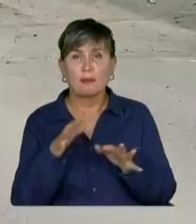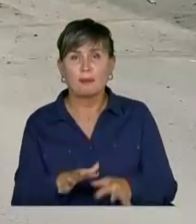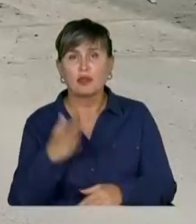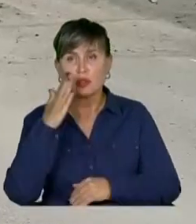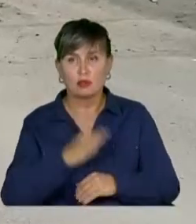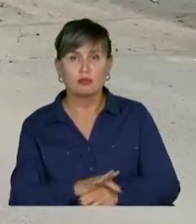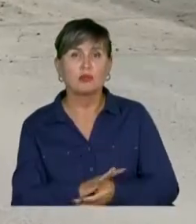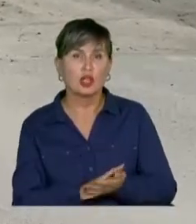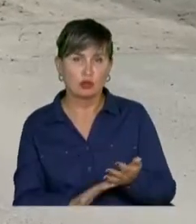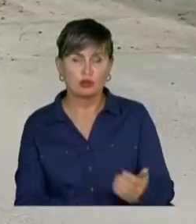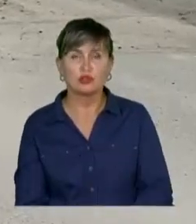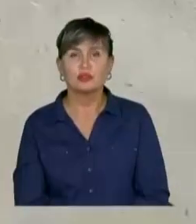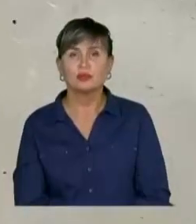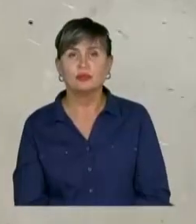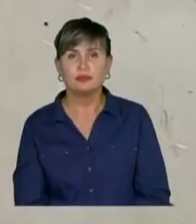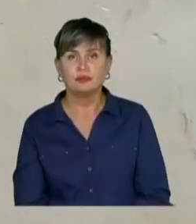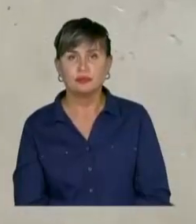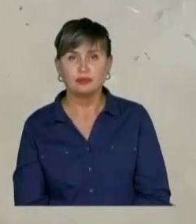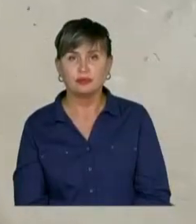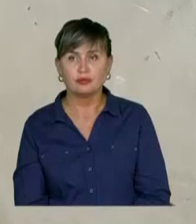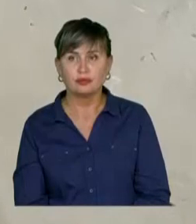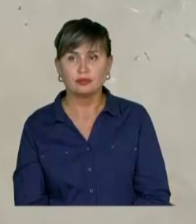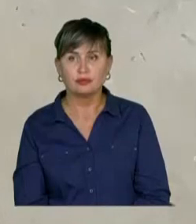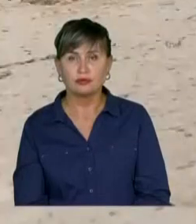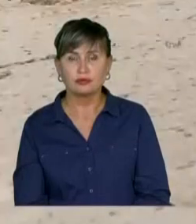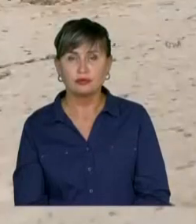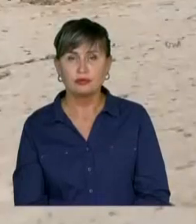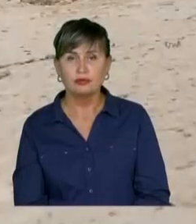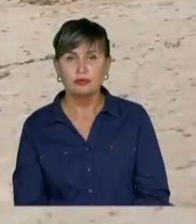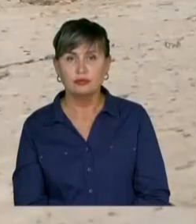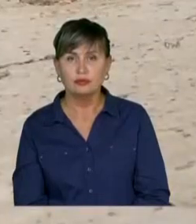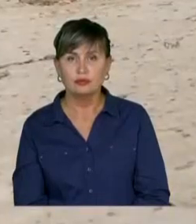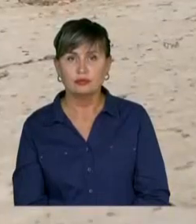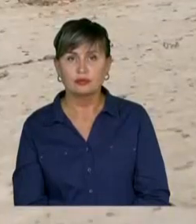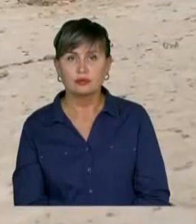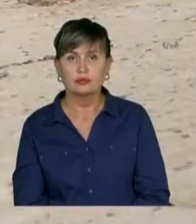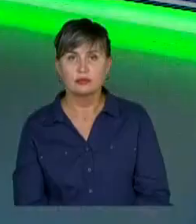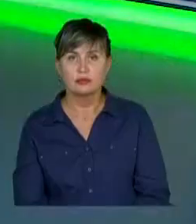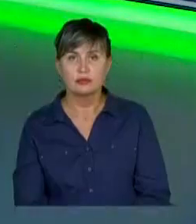акимате, продолжится. Айдана Нураш, Жасулан Мукан, телеканал Алматы, Мангистауская область.